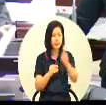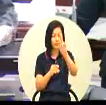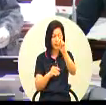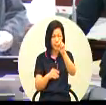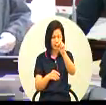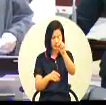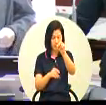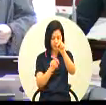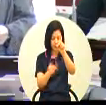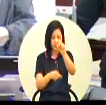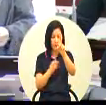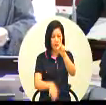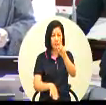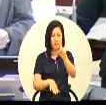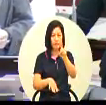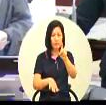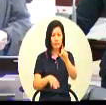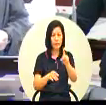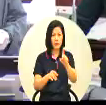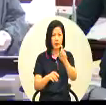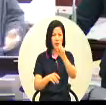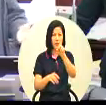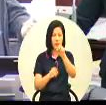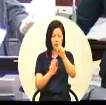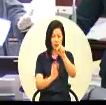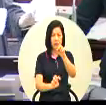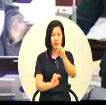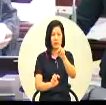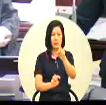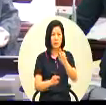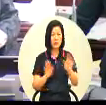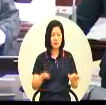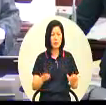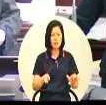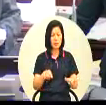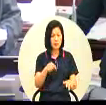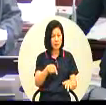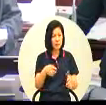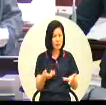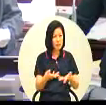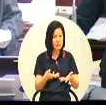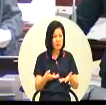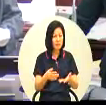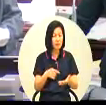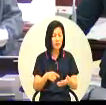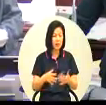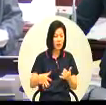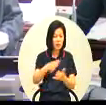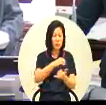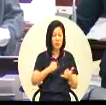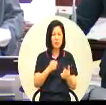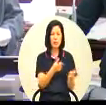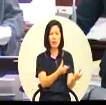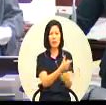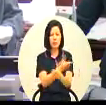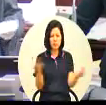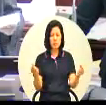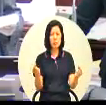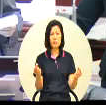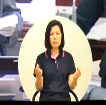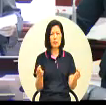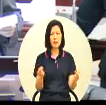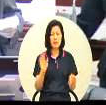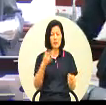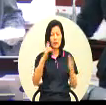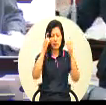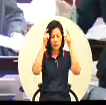哦，十一月底。 十一月底已经过了。 11月30号啊，现在所以这个部分，我想全台湾都一致，但是高雄